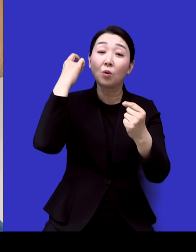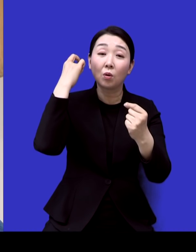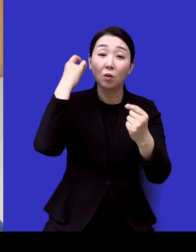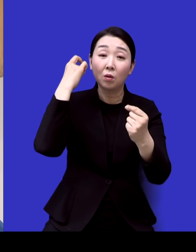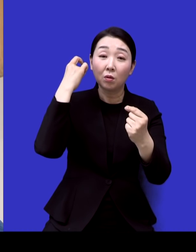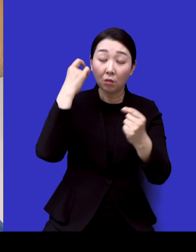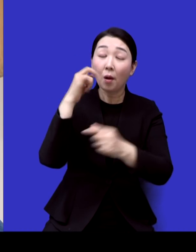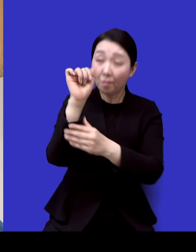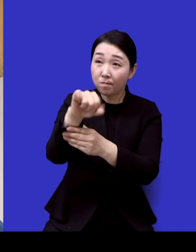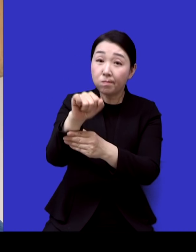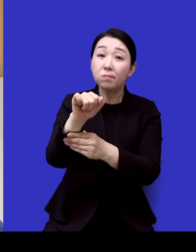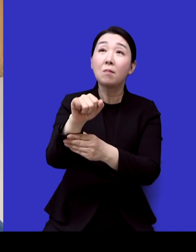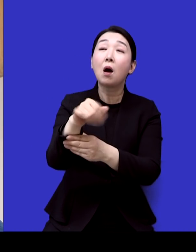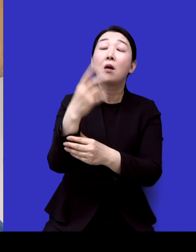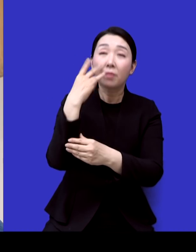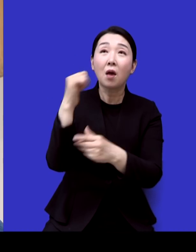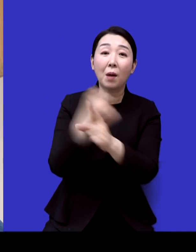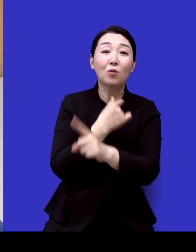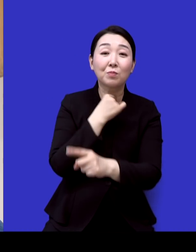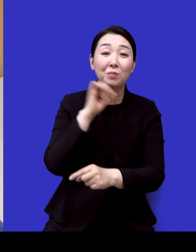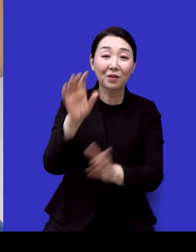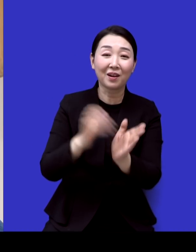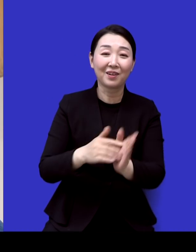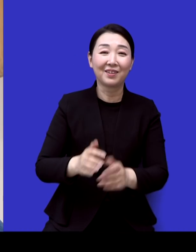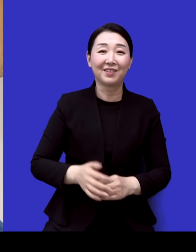세차게 고개를 끄덕였죠. 예, 바꾸고 싶습니다.